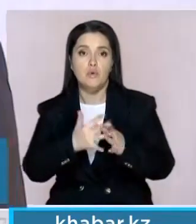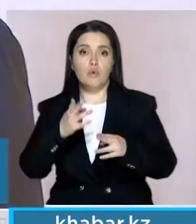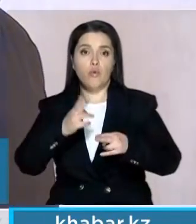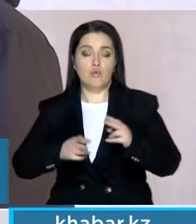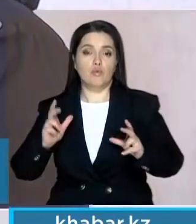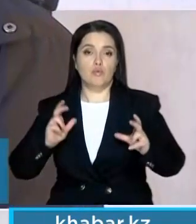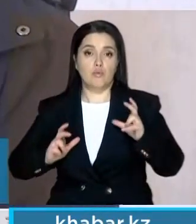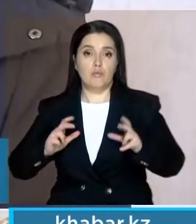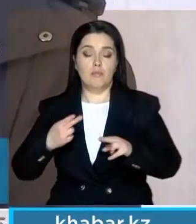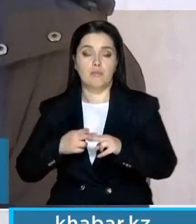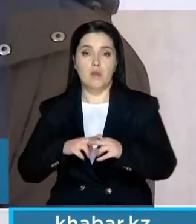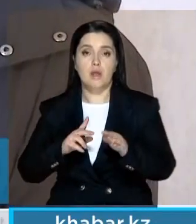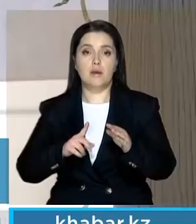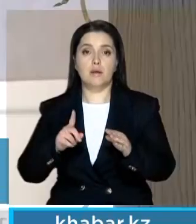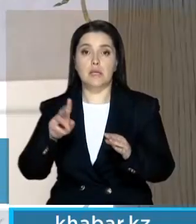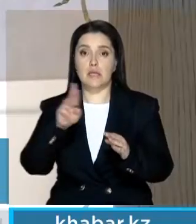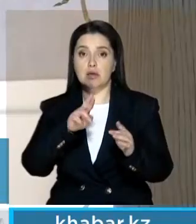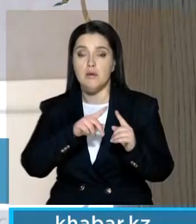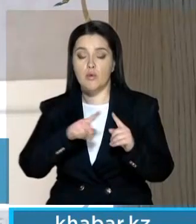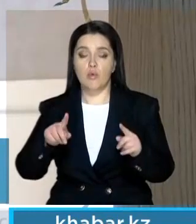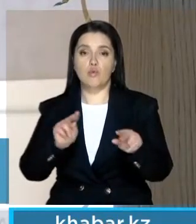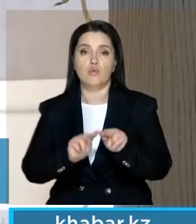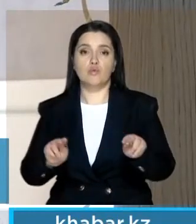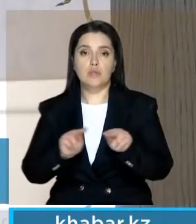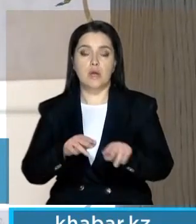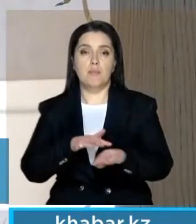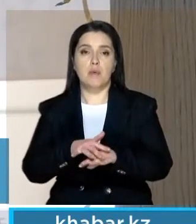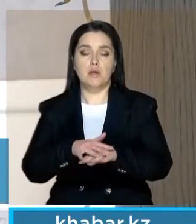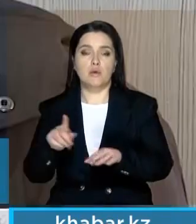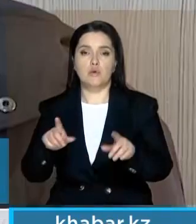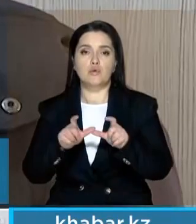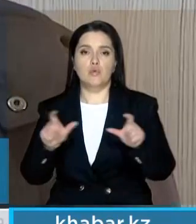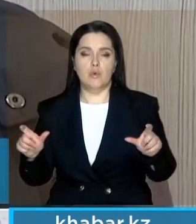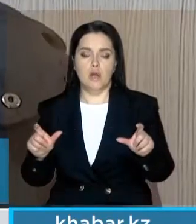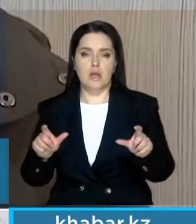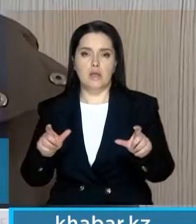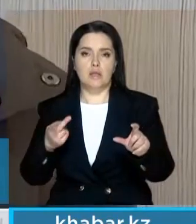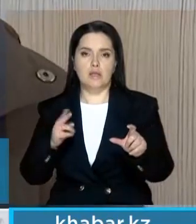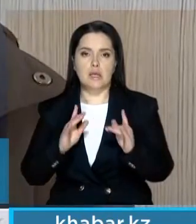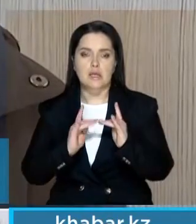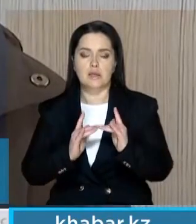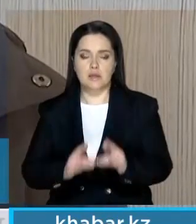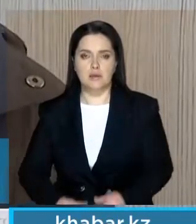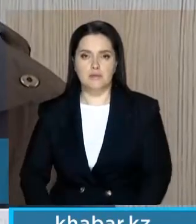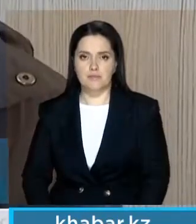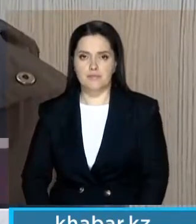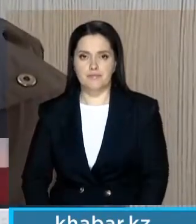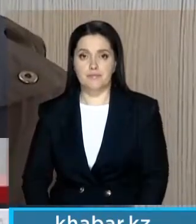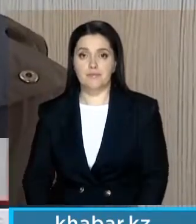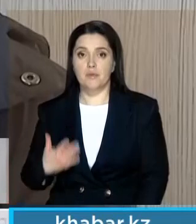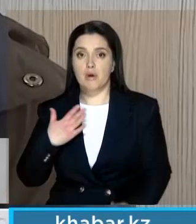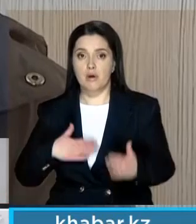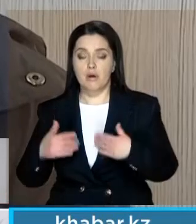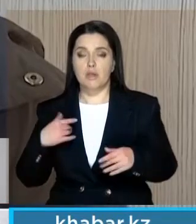института с начала года работает учитель математики в местной школе интернате очень рад что оказался